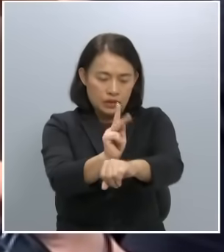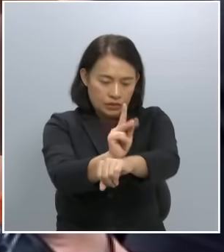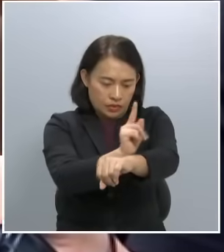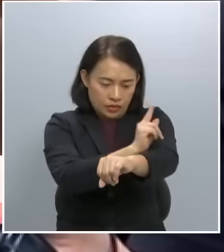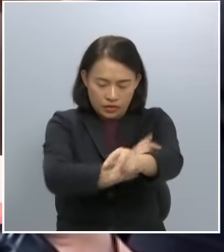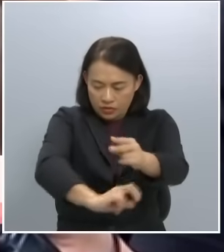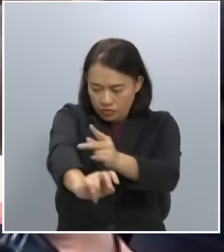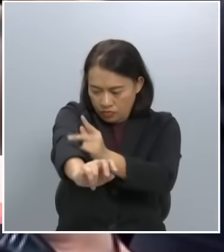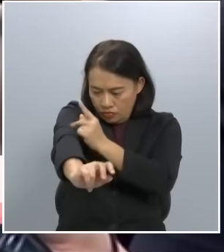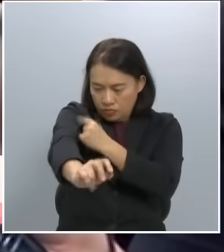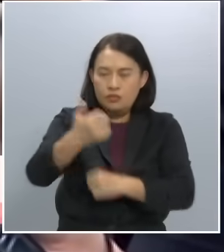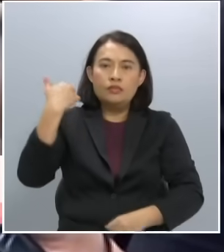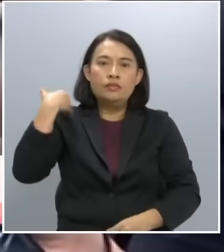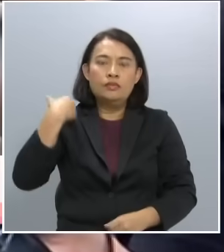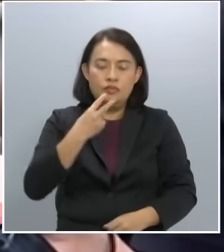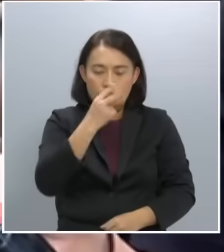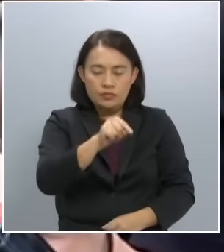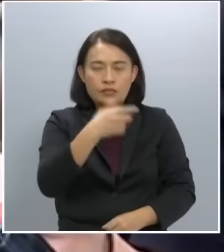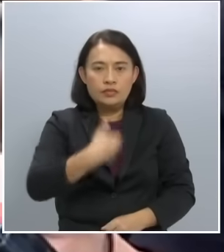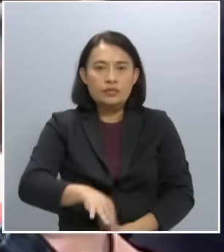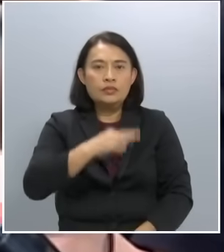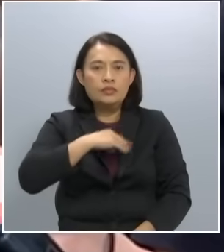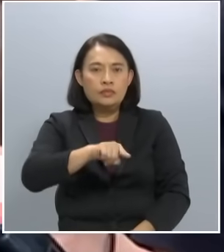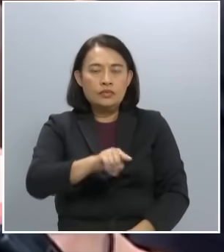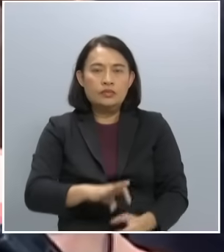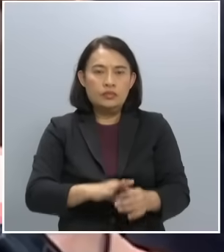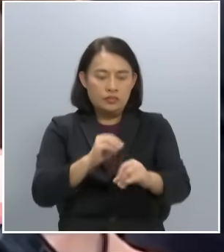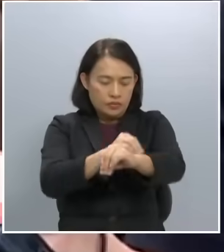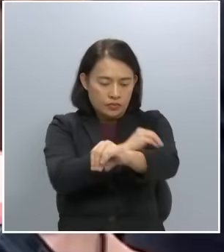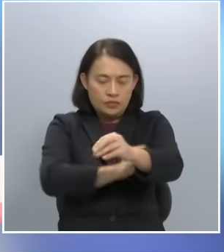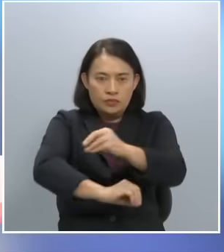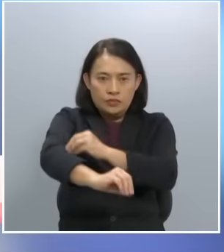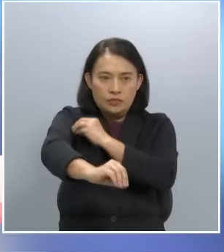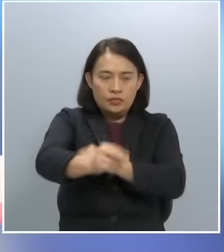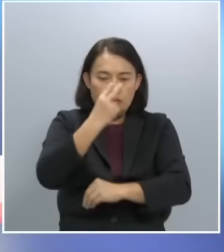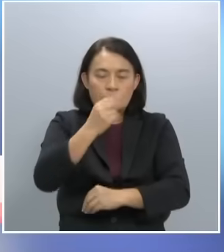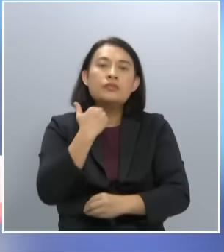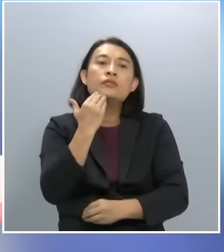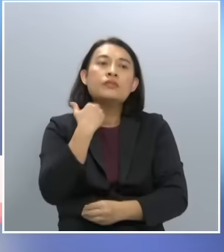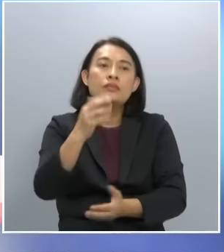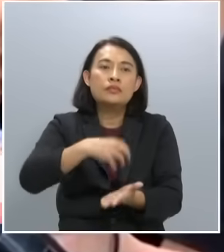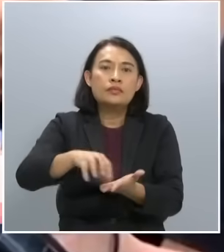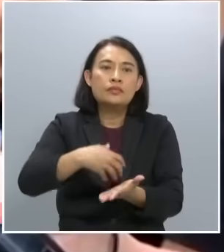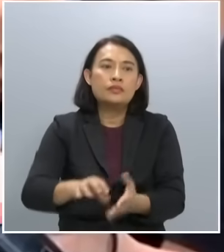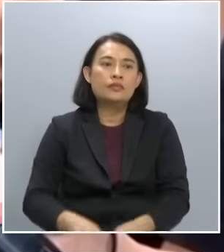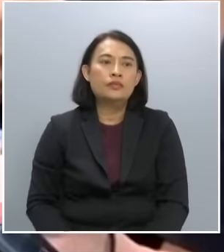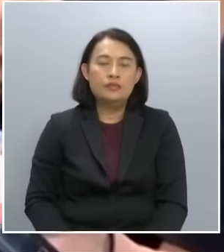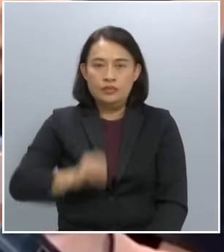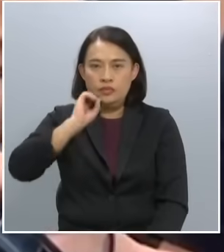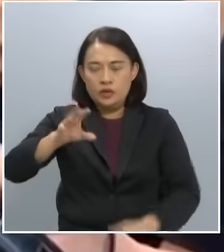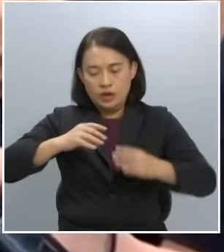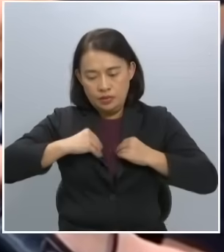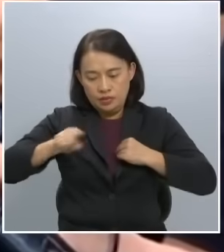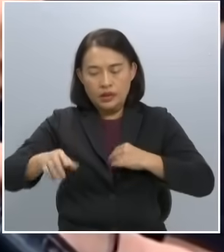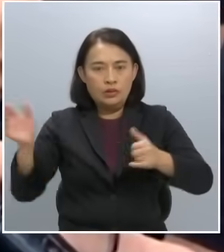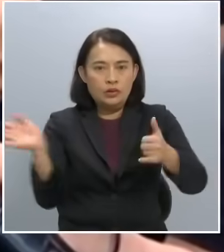โพสต์เลยบอกว่าแทบจะขาดใจละฮะเพราะพี่สาวเขียวช้ำไปทั้งตัวฟังเสียงคุณพีทดีกว่าครับเขายอมรับเขาตบพี่เรา 2